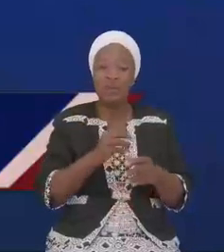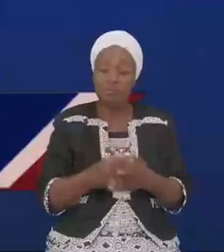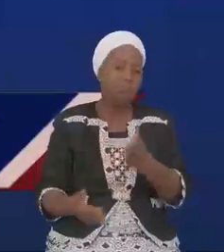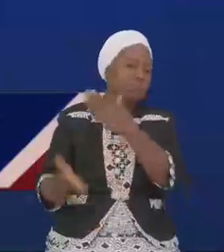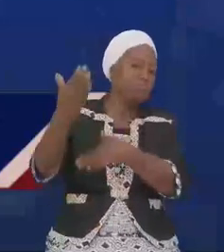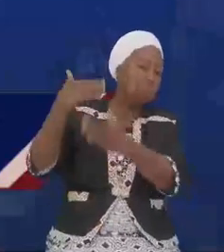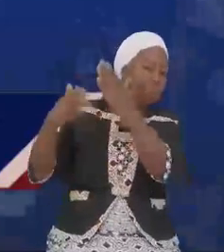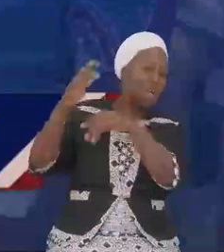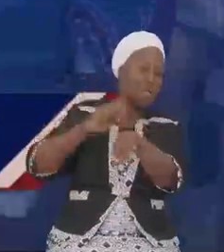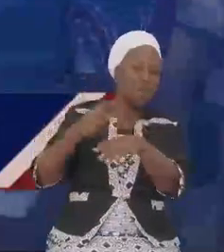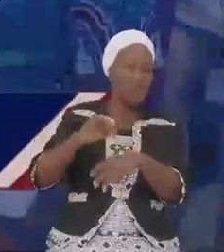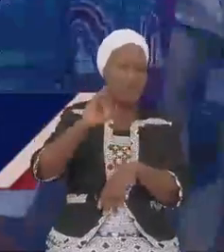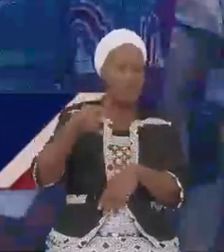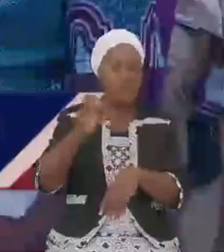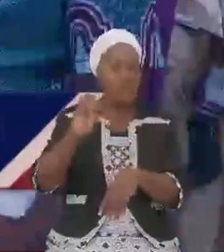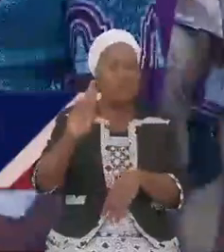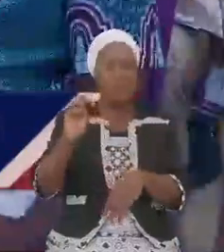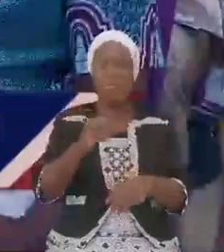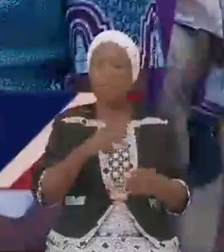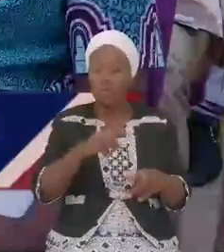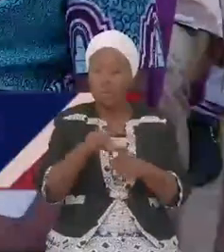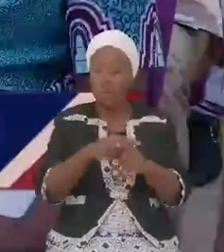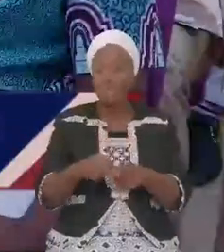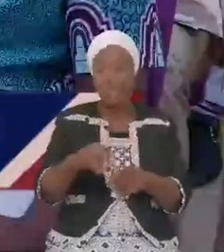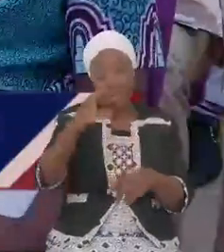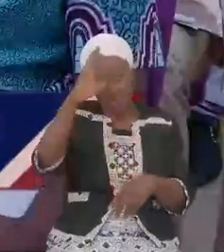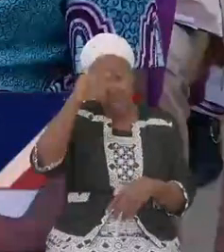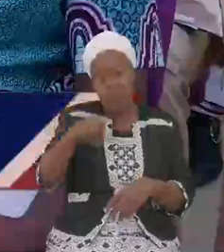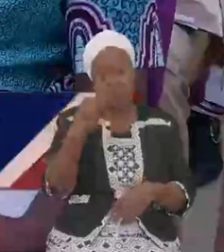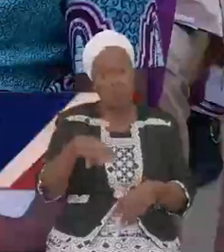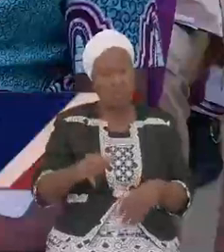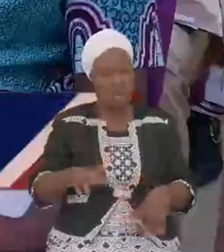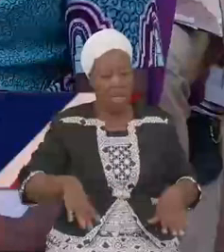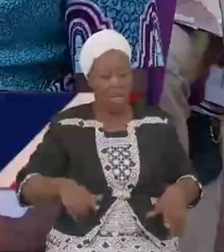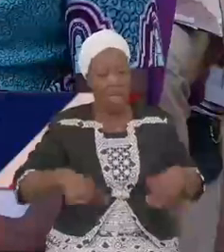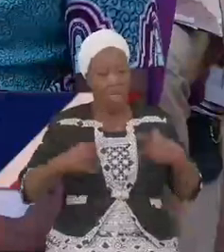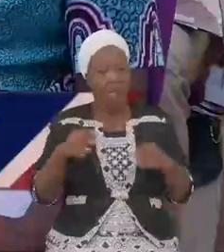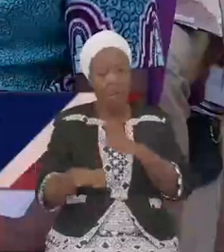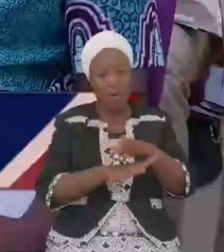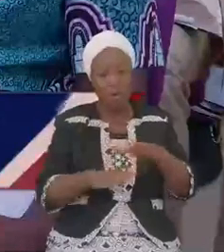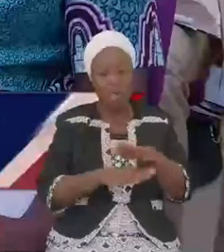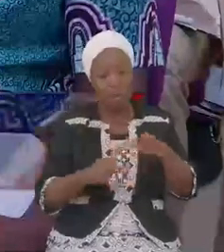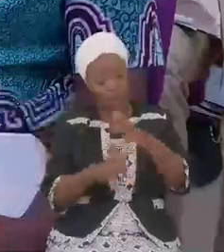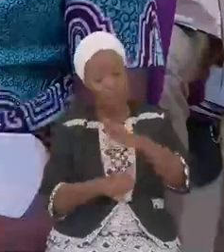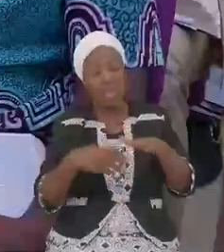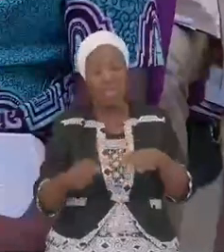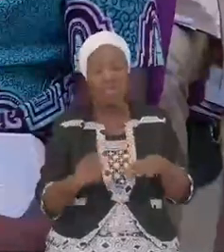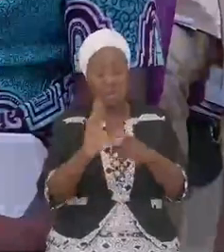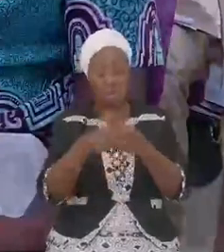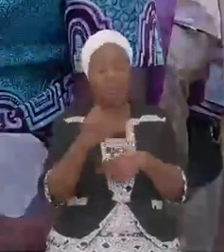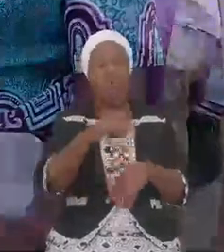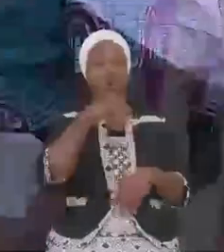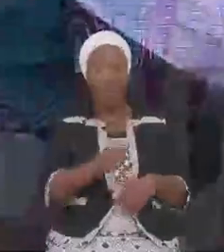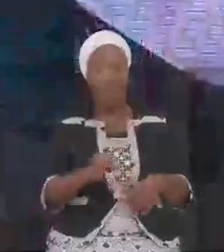très longtemps, au temps de Jérémie, lorsqu'il vivait sous les conditions de l'ancienne alliance, et Dieu les